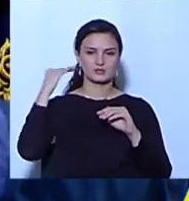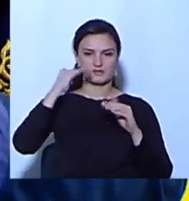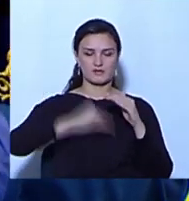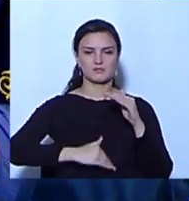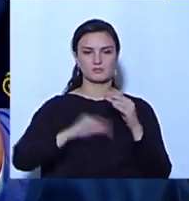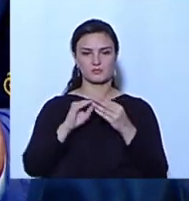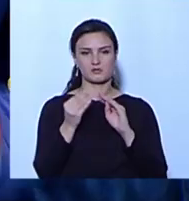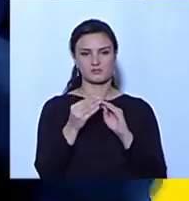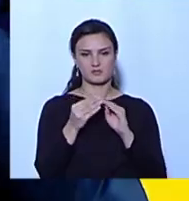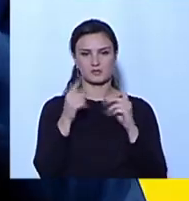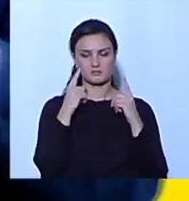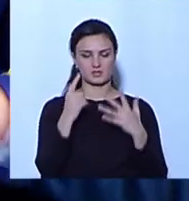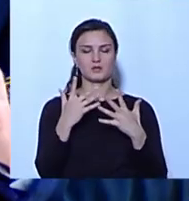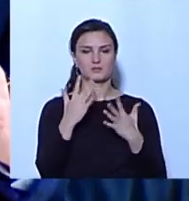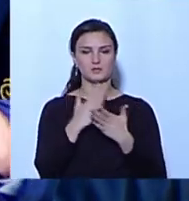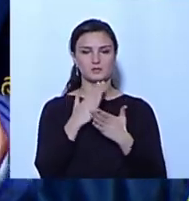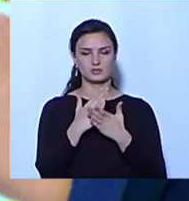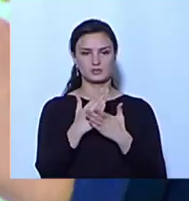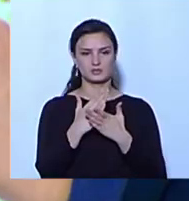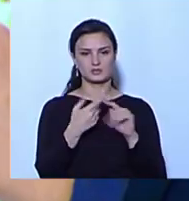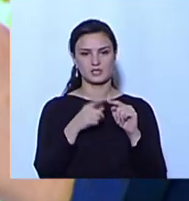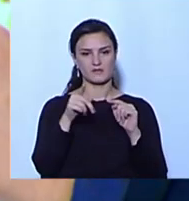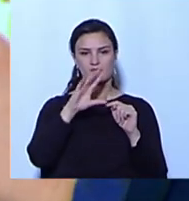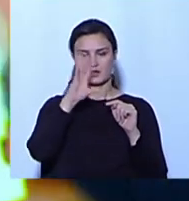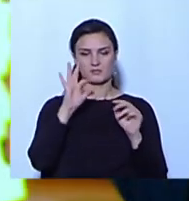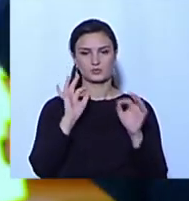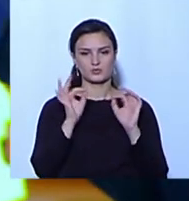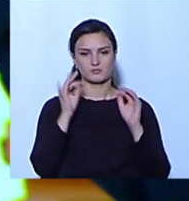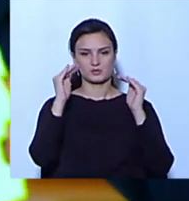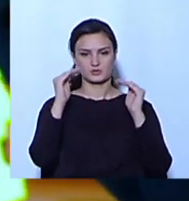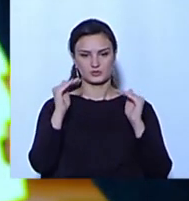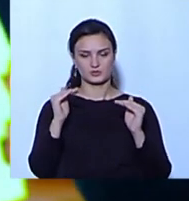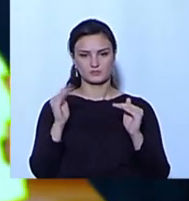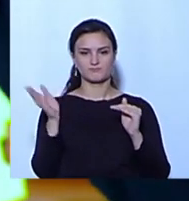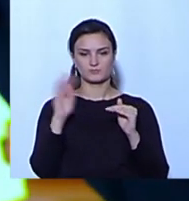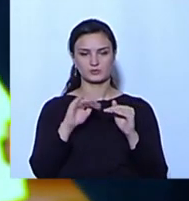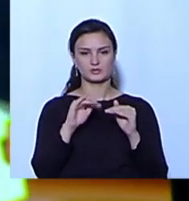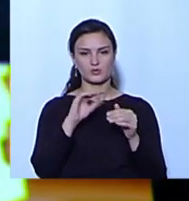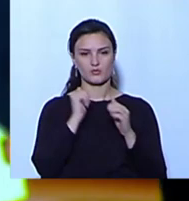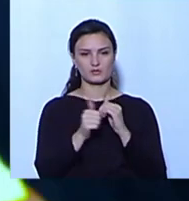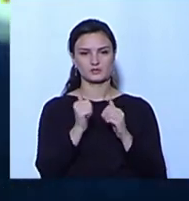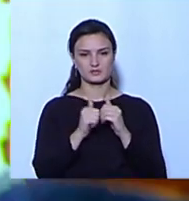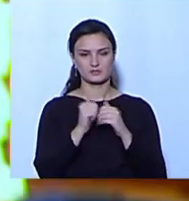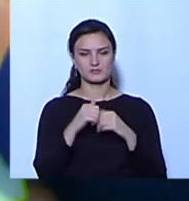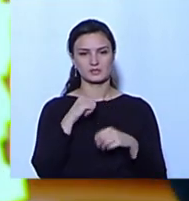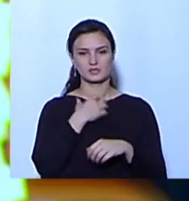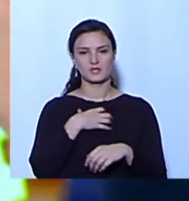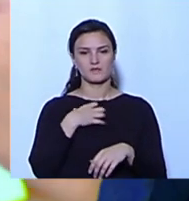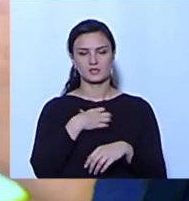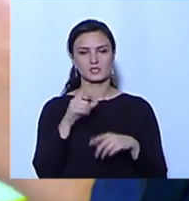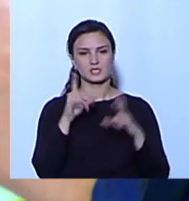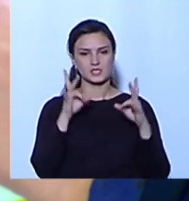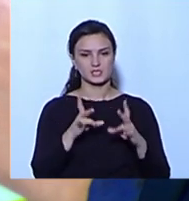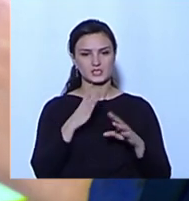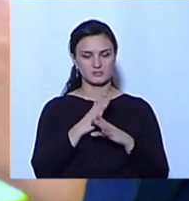რო სინჯა. ანუ კაფიოა საზღვარი. კაფიო. აი აქ ყველაფერი ნორმაში, უმეტეს შემთხვევაში ხა მოდით ყოველთვის ახლა თავარია რა ნაწილია დაზიანებული,